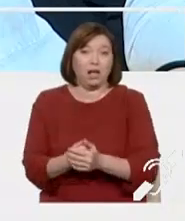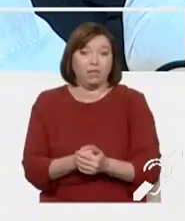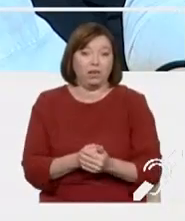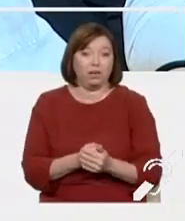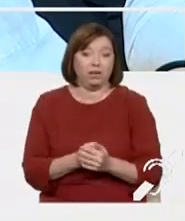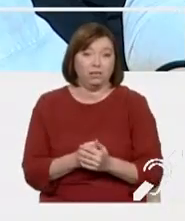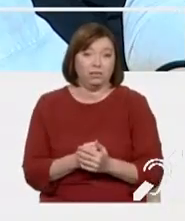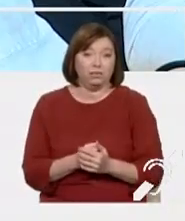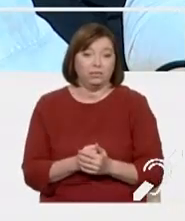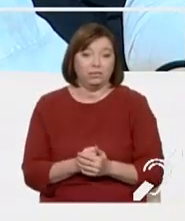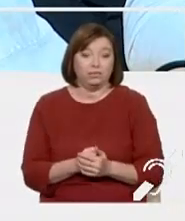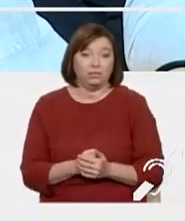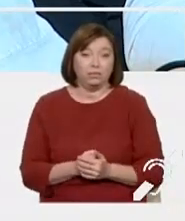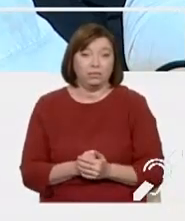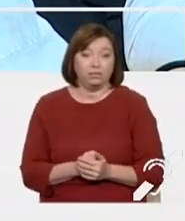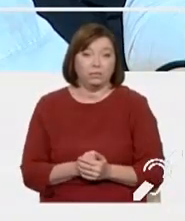către Regia Transport Electric.